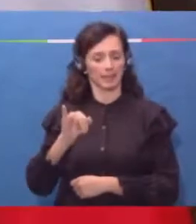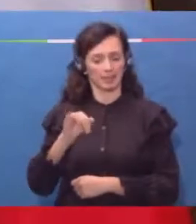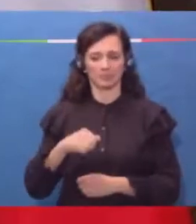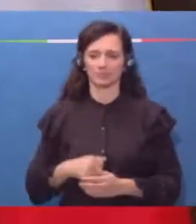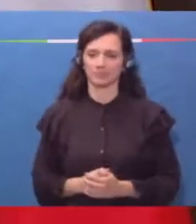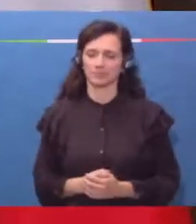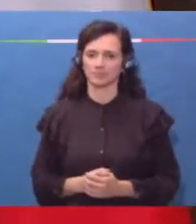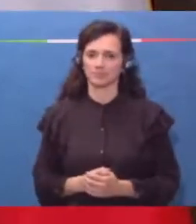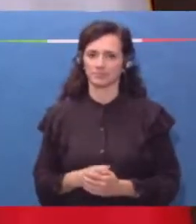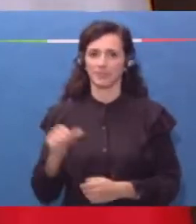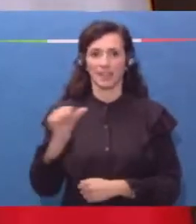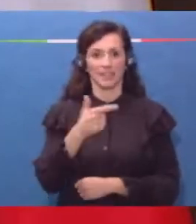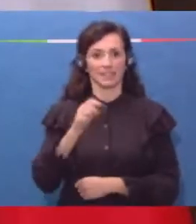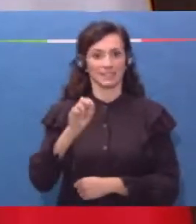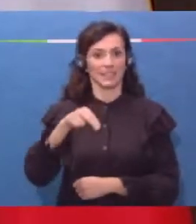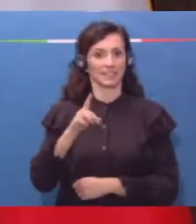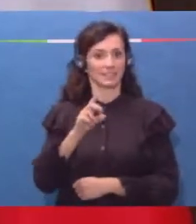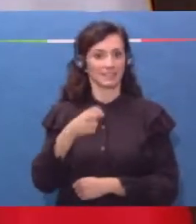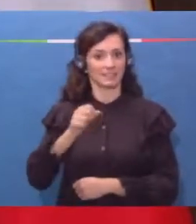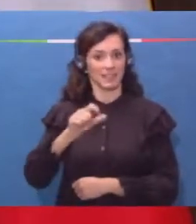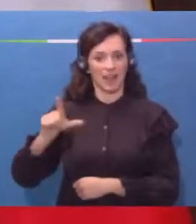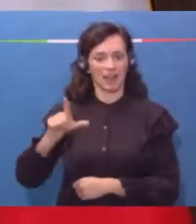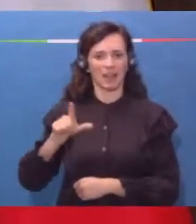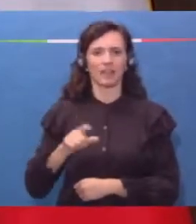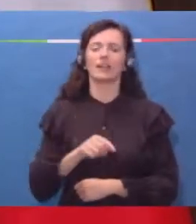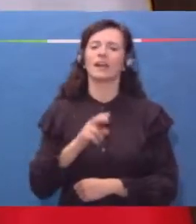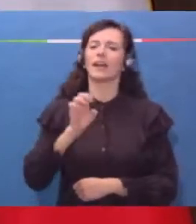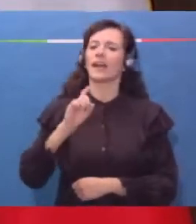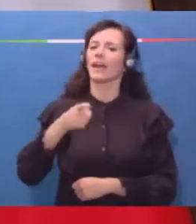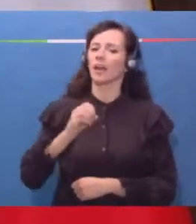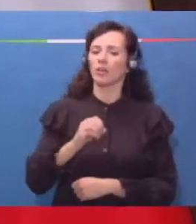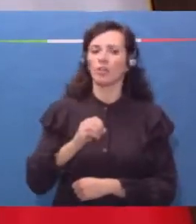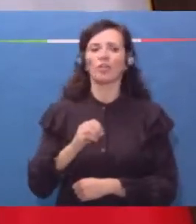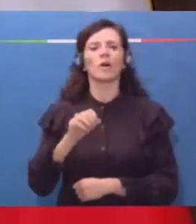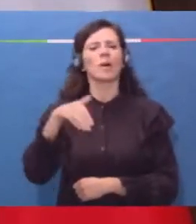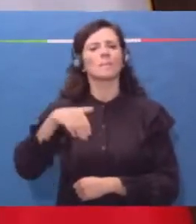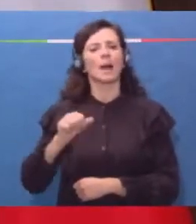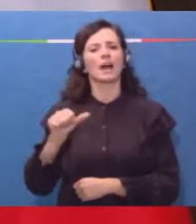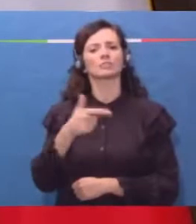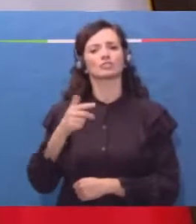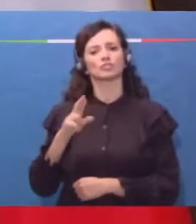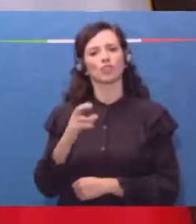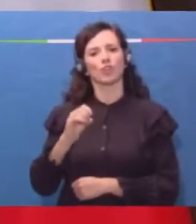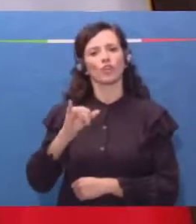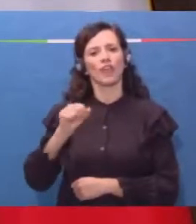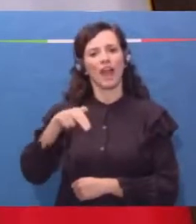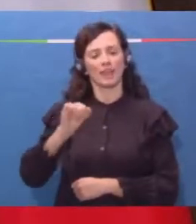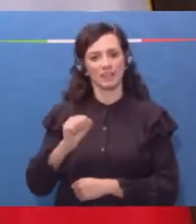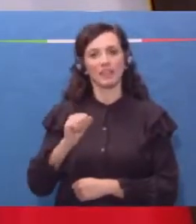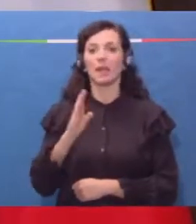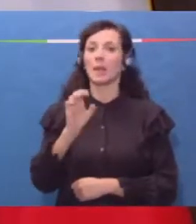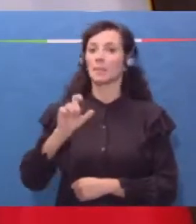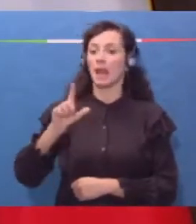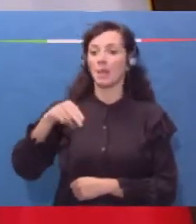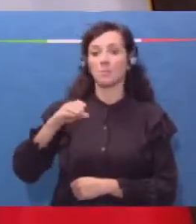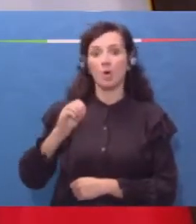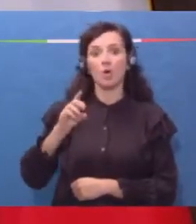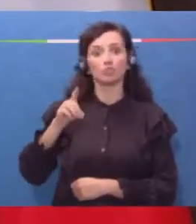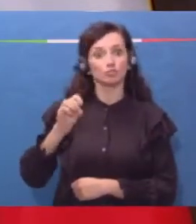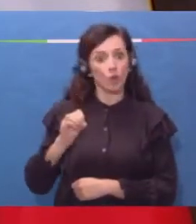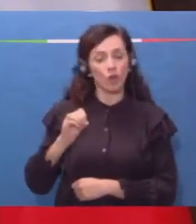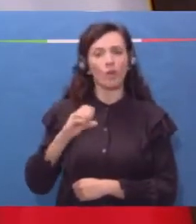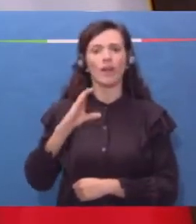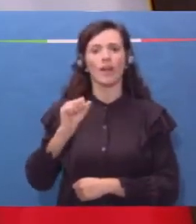Da Stendhal a Umberto Eco, da Mastroianni a Belmondo, a Claudia Cardinale, siamo pieni